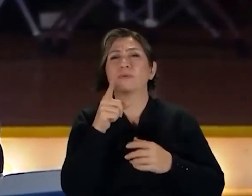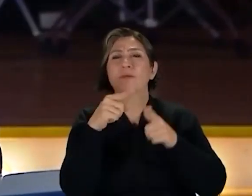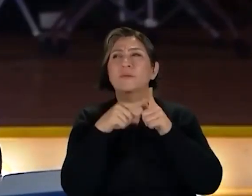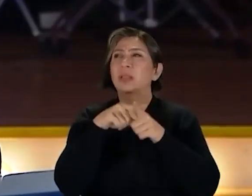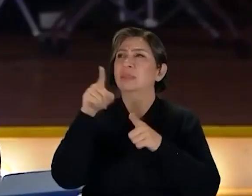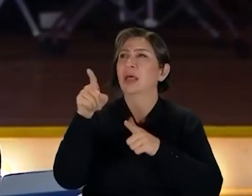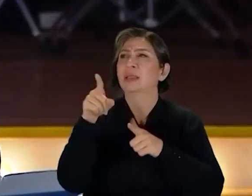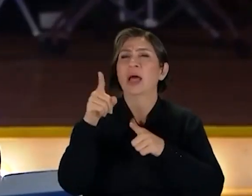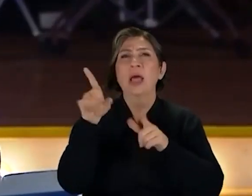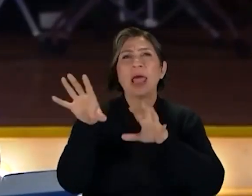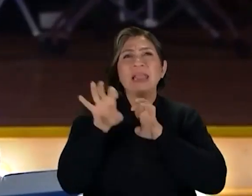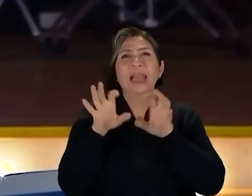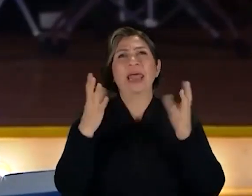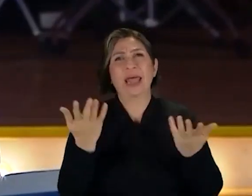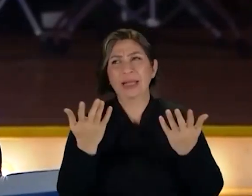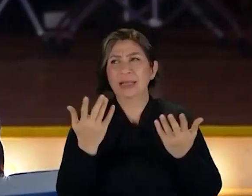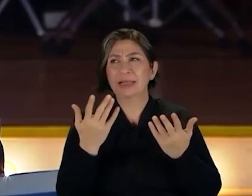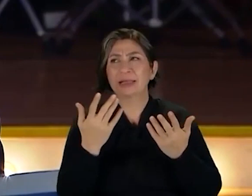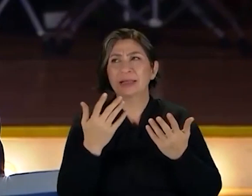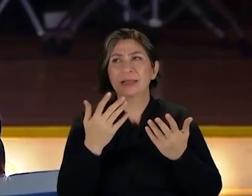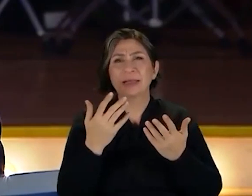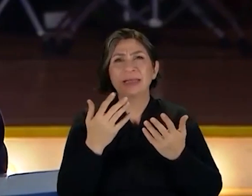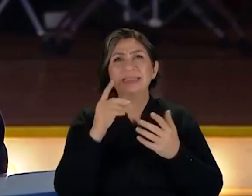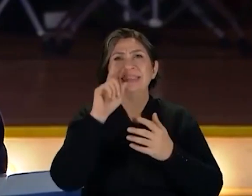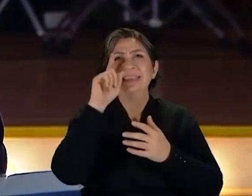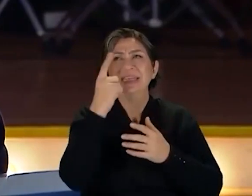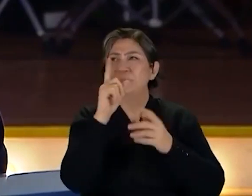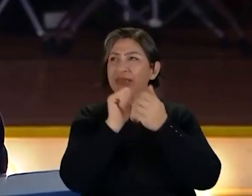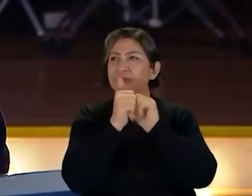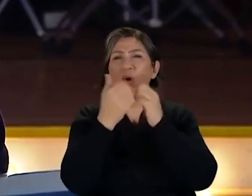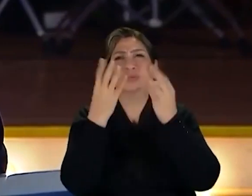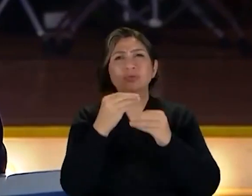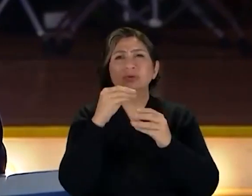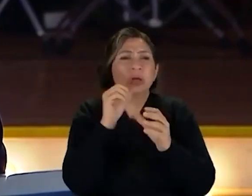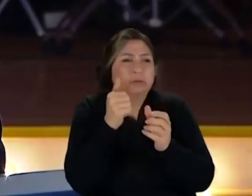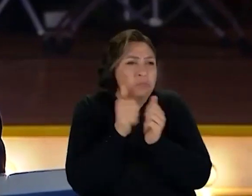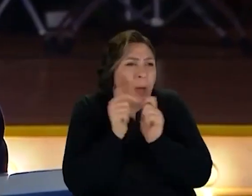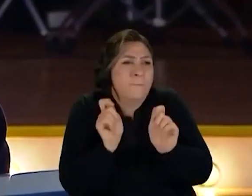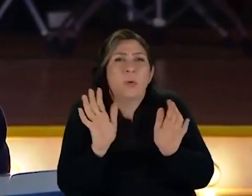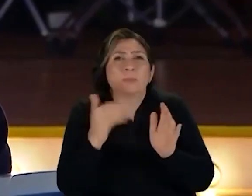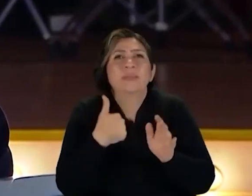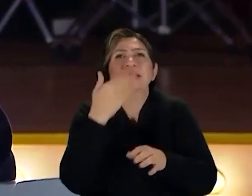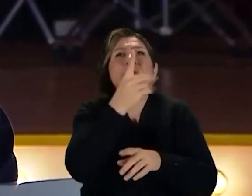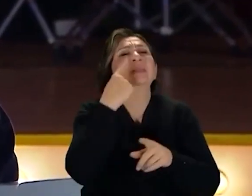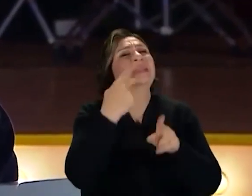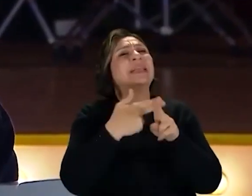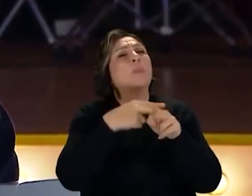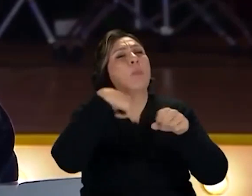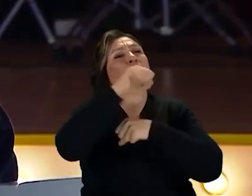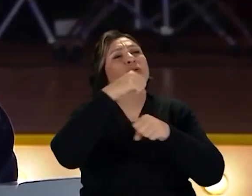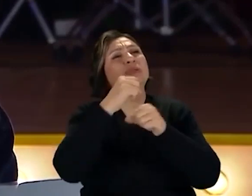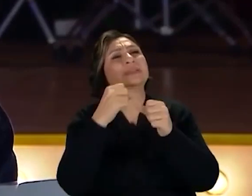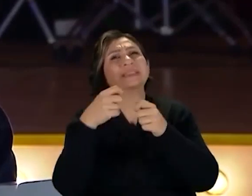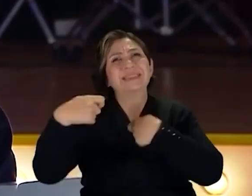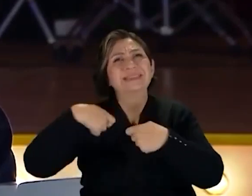fırat'tan falan da ve onlardan da etkilenerek tabii ee sadece Yani bir spor olsun yani hayatında hiçbir spor yok çünkü gitmiştim öyle boks dersi